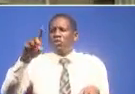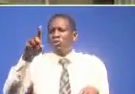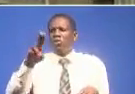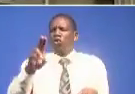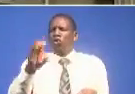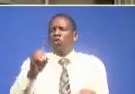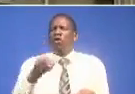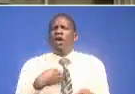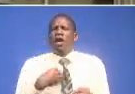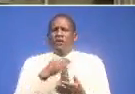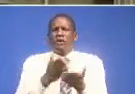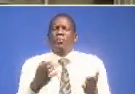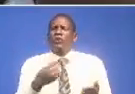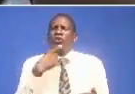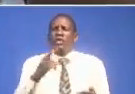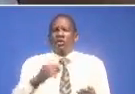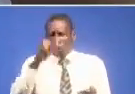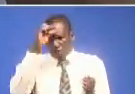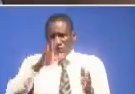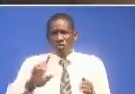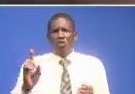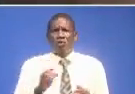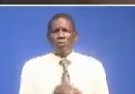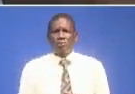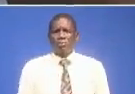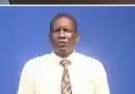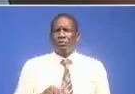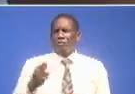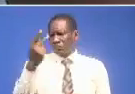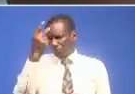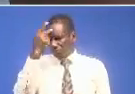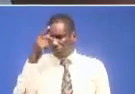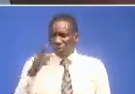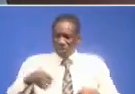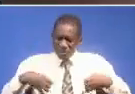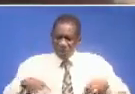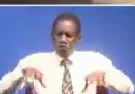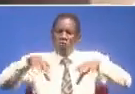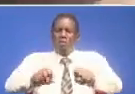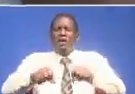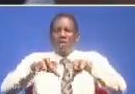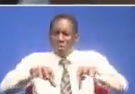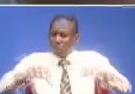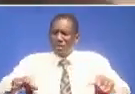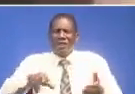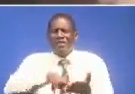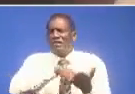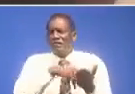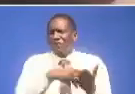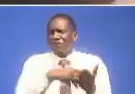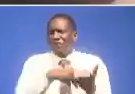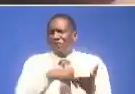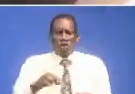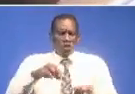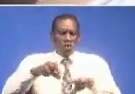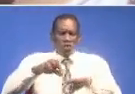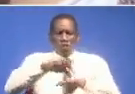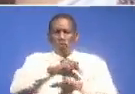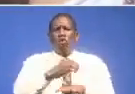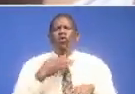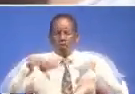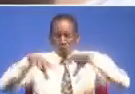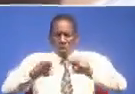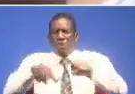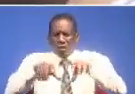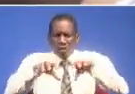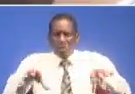wa Nairobi Johnson Sakaja. Kirero was there, he tried to grab this market, akashindwa. Sonko akakuja akataka kugrab